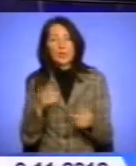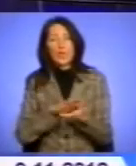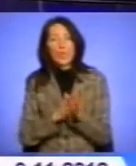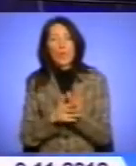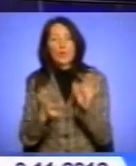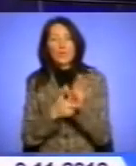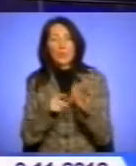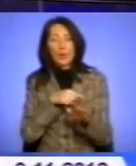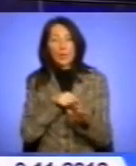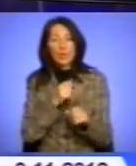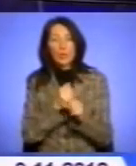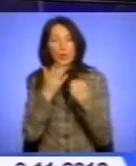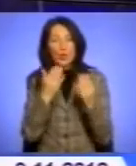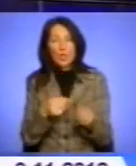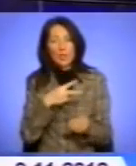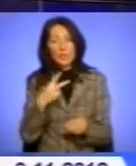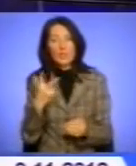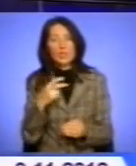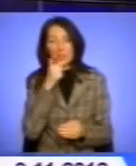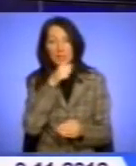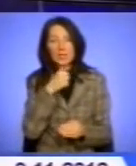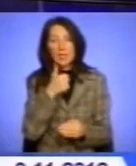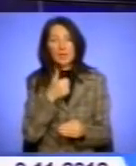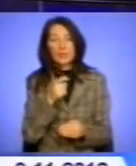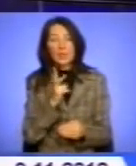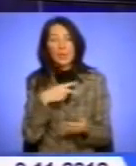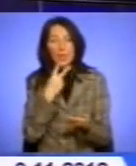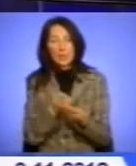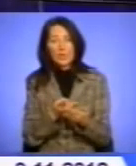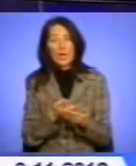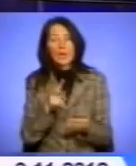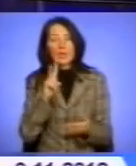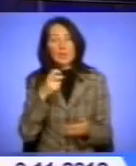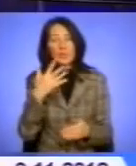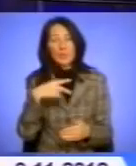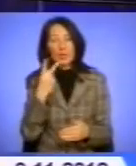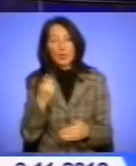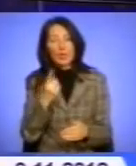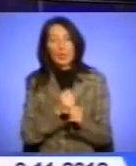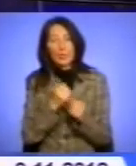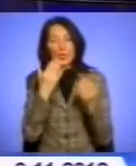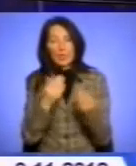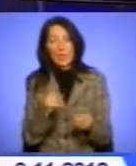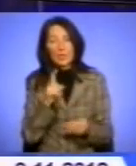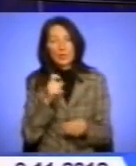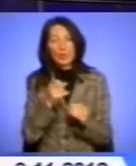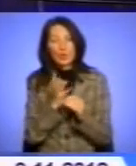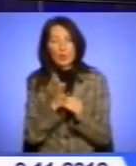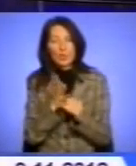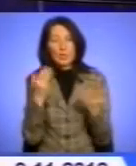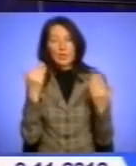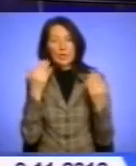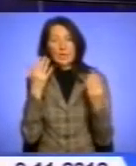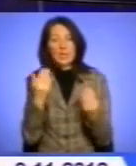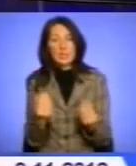8-годинного робочого дня на 2013 рік, який передбачає 251 робочий день і 114